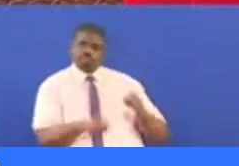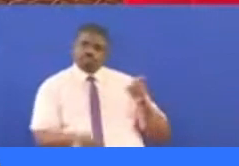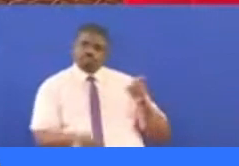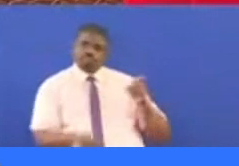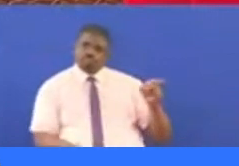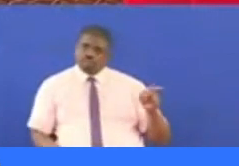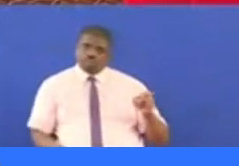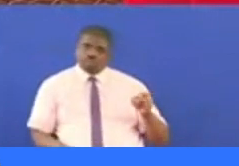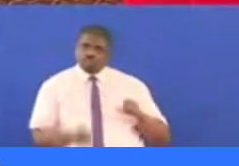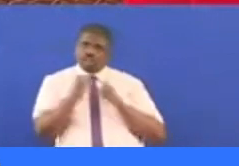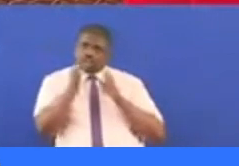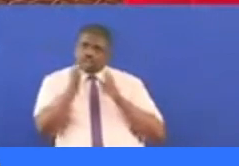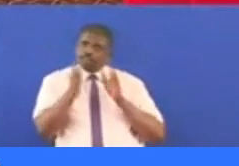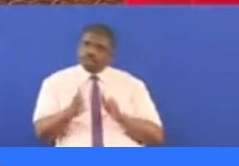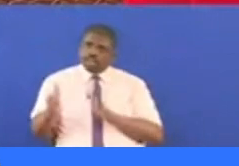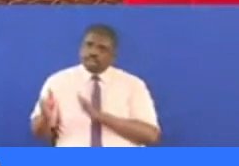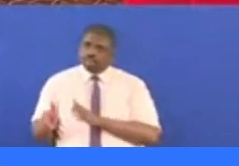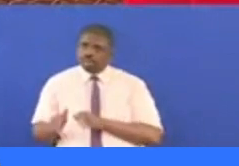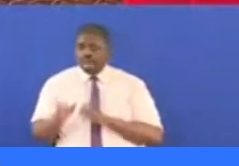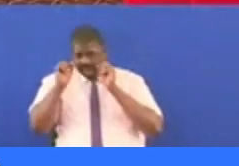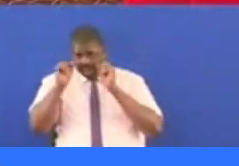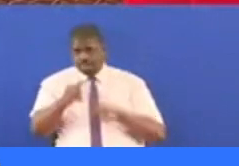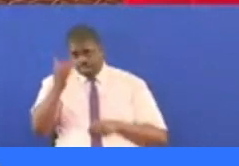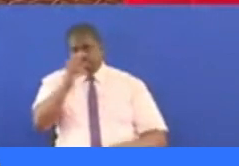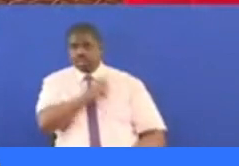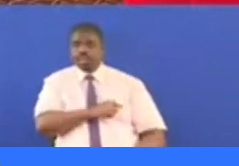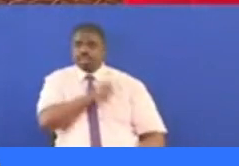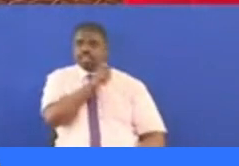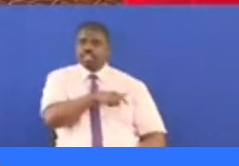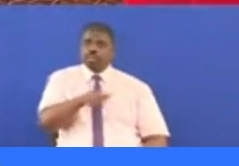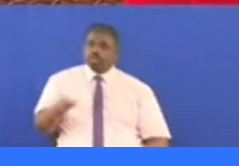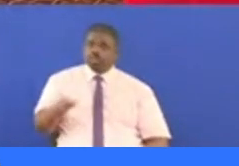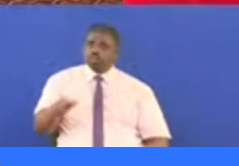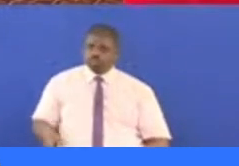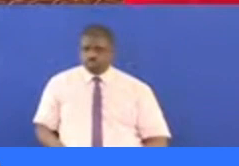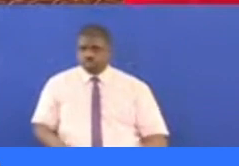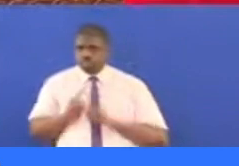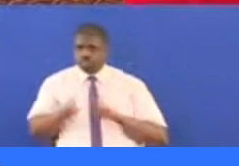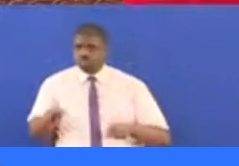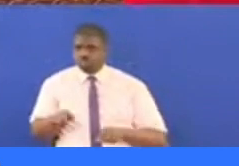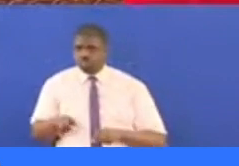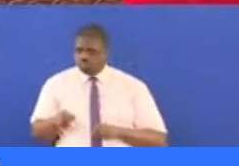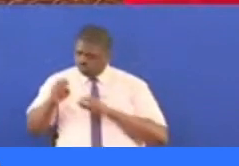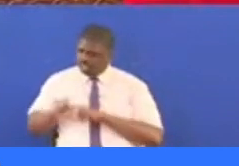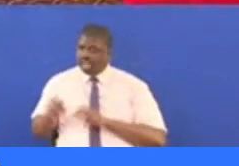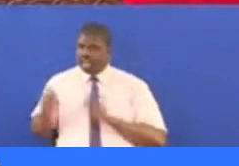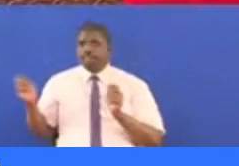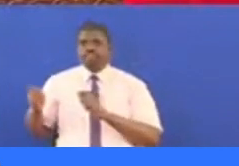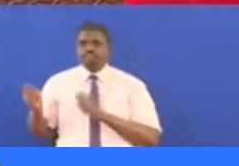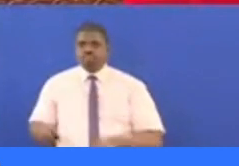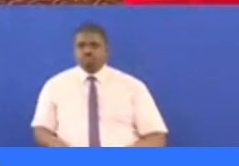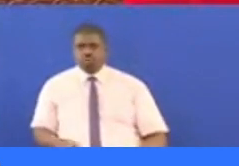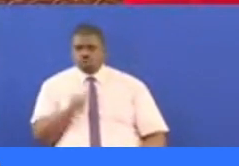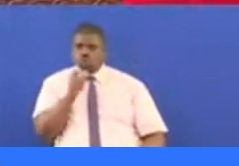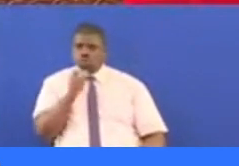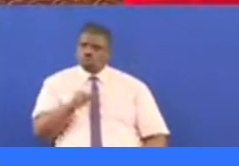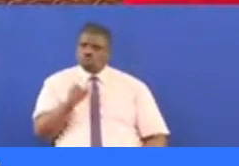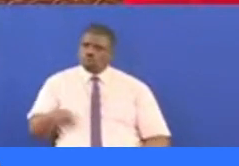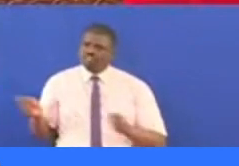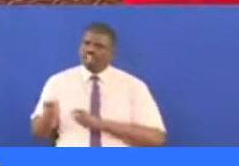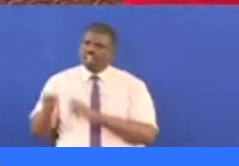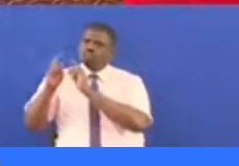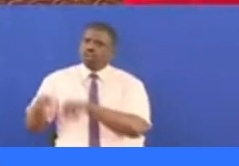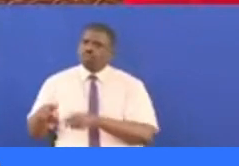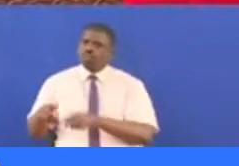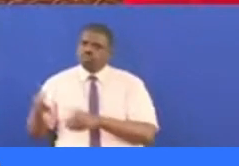binadamu tu hapa, lazima ujue tabia za watu. Isembusi kukana mifugo. Wafugaji wapo, tuchukua wafugaji